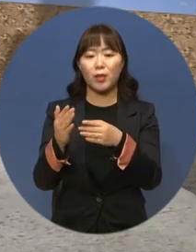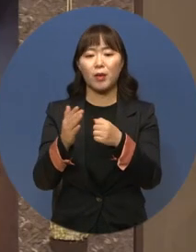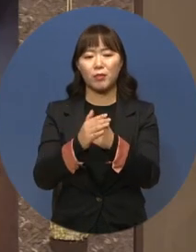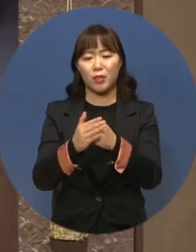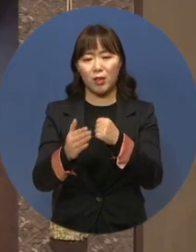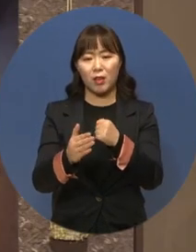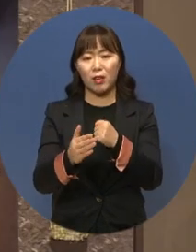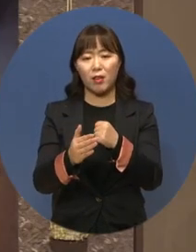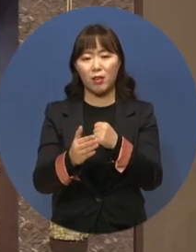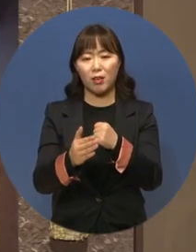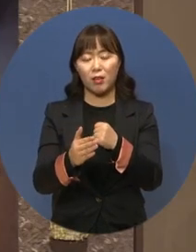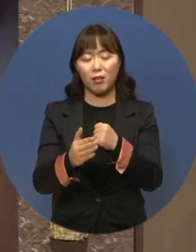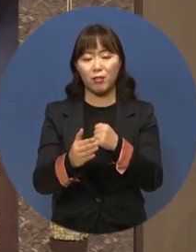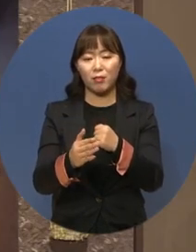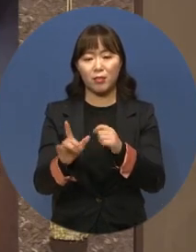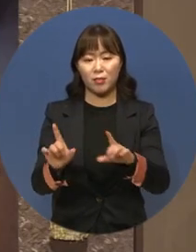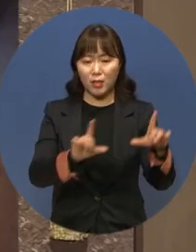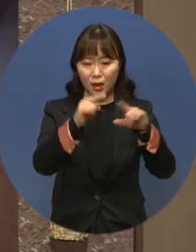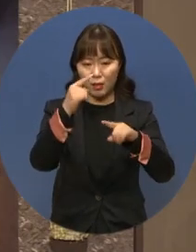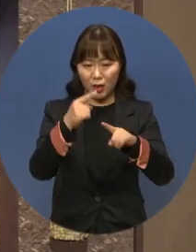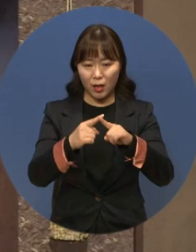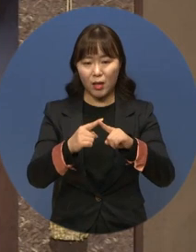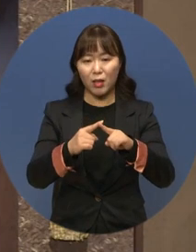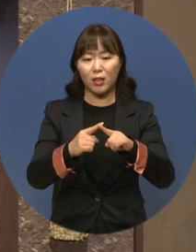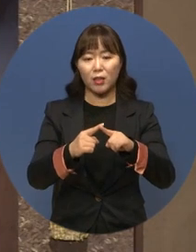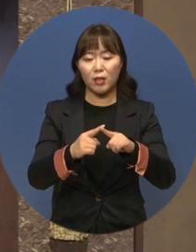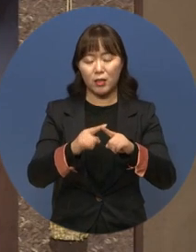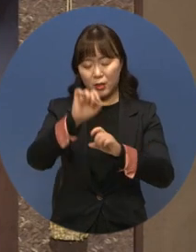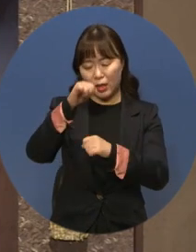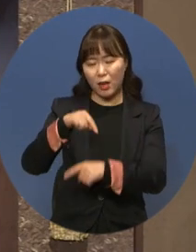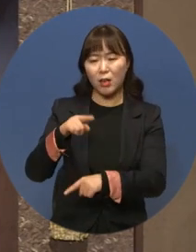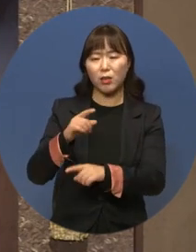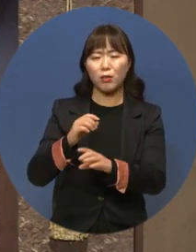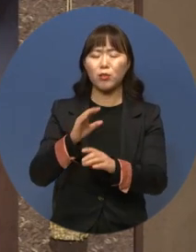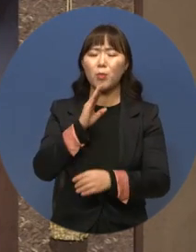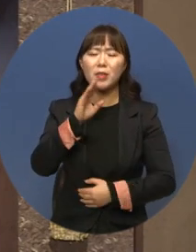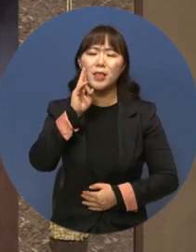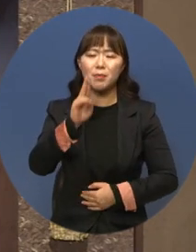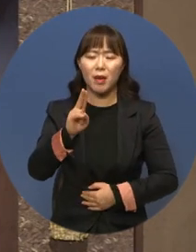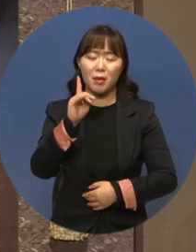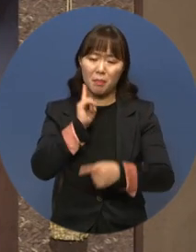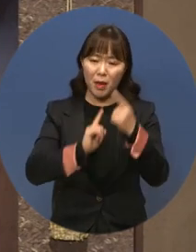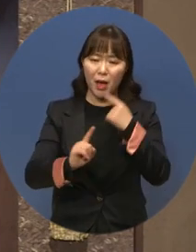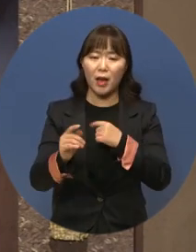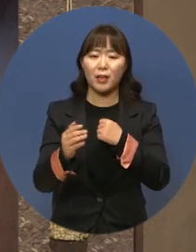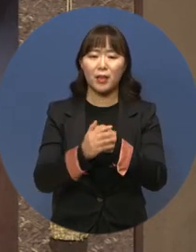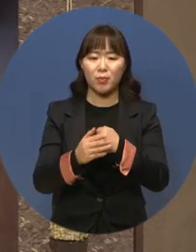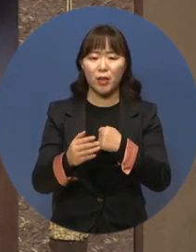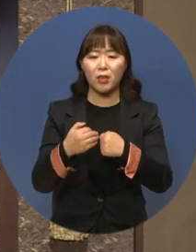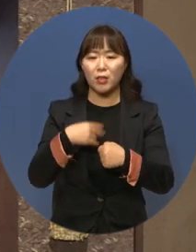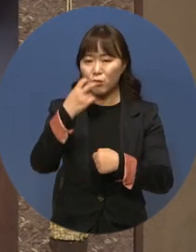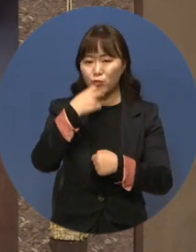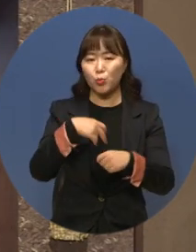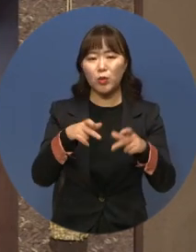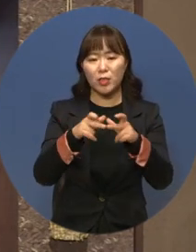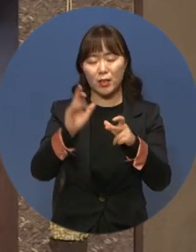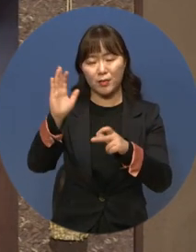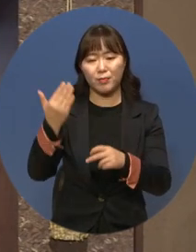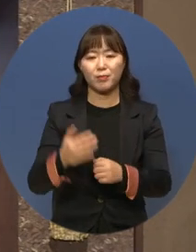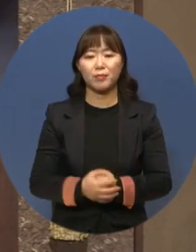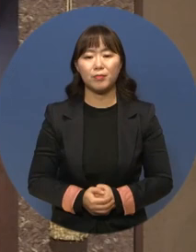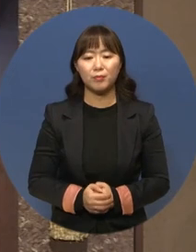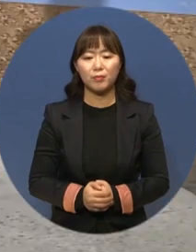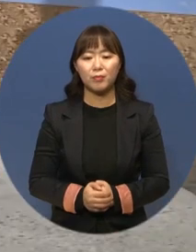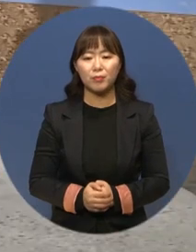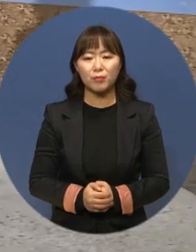예, 사고로 인해서 중간에 좀 다리가 더 심하게 이렇게 다치는 바람에 중복 장애가 된 것이죠.